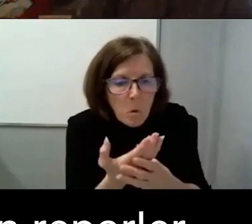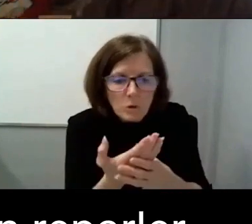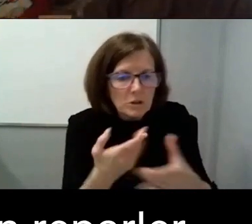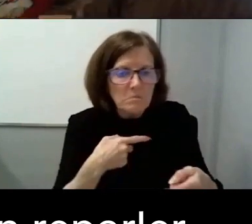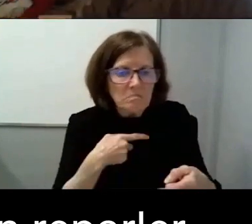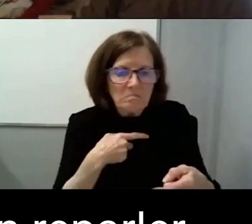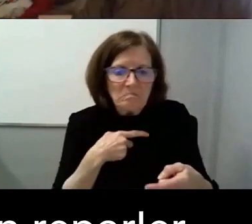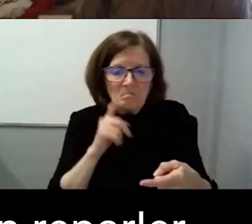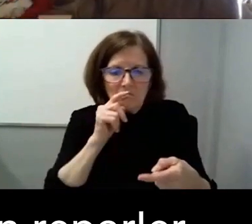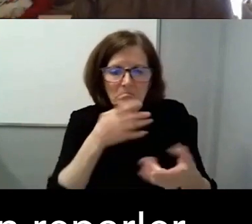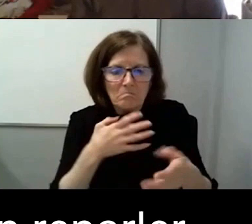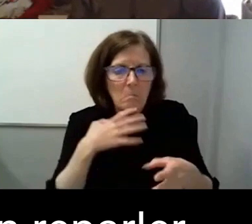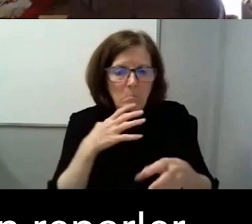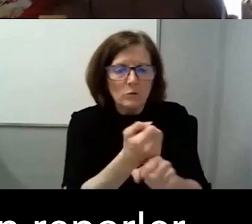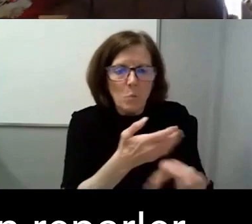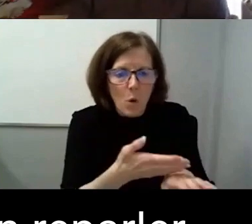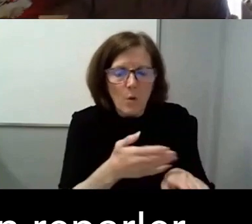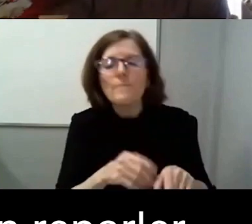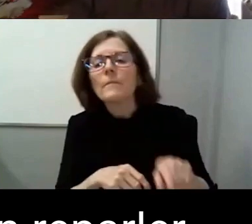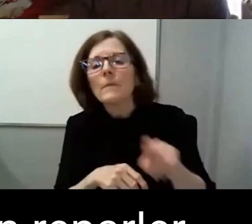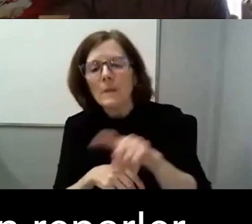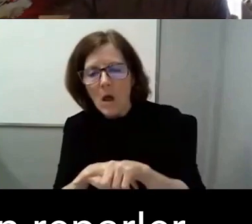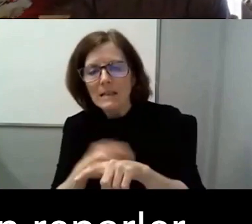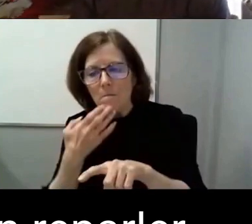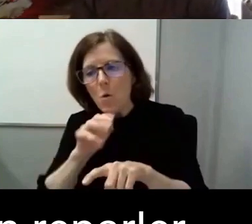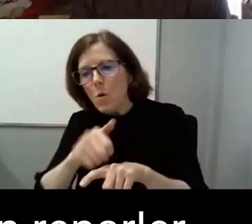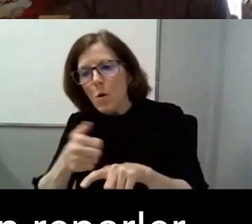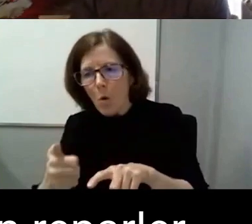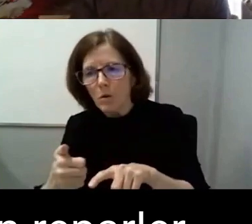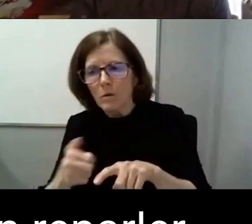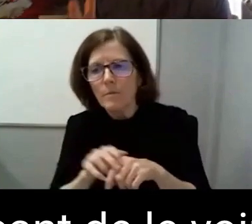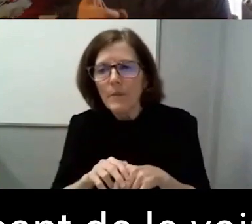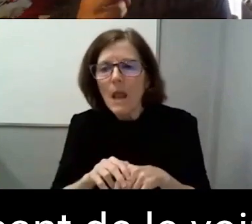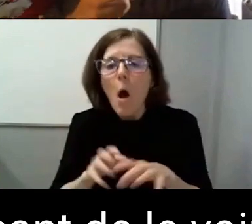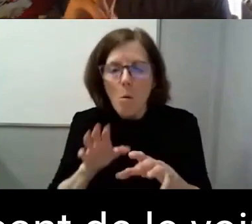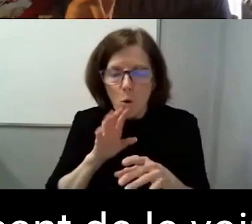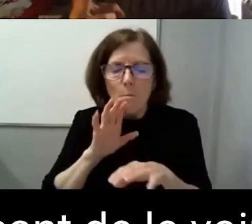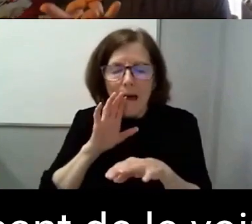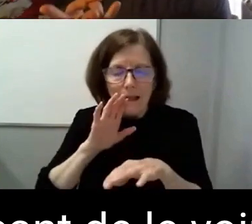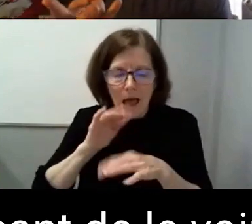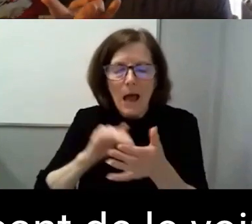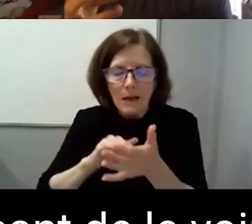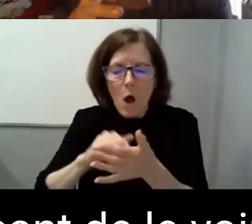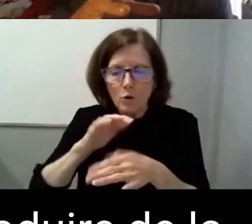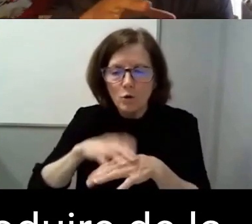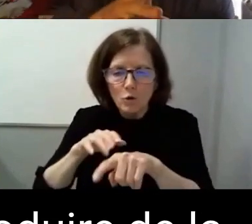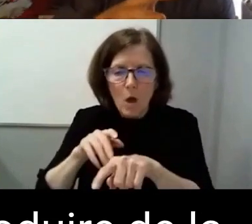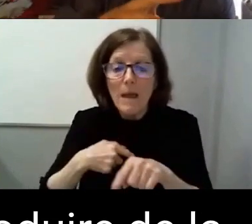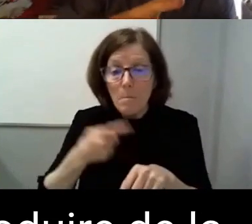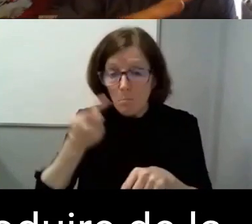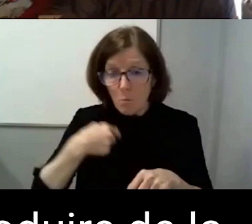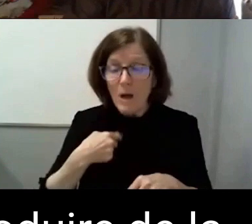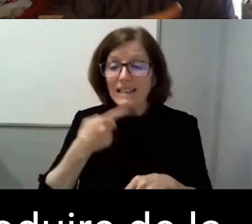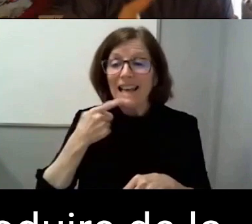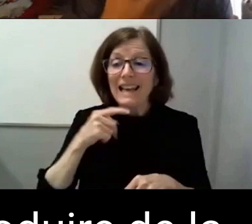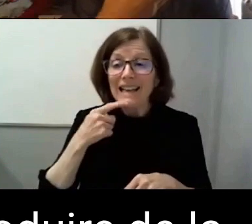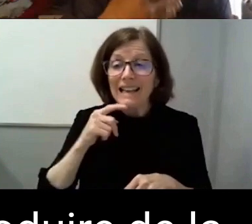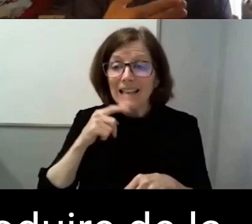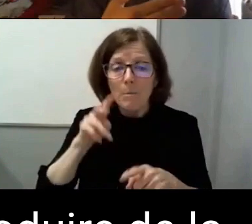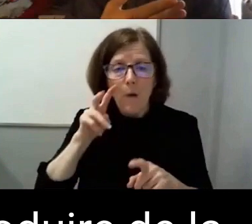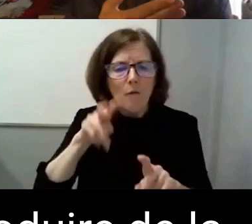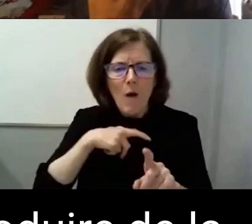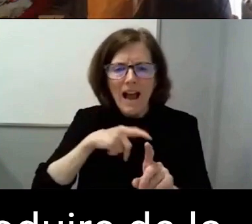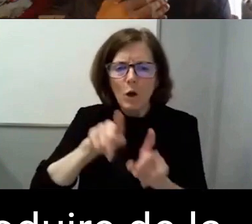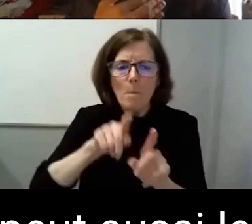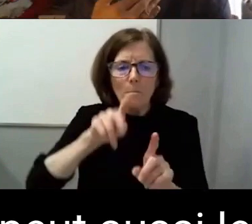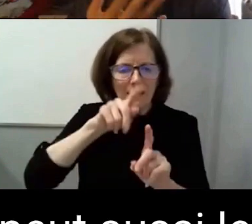nerveuses. Fait que c'est ça. On pourra s'en reparler. Mais comme je disais, pour moi, c'est intéressant de le voir comme une technologie qui nous